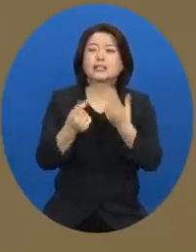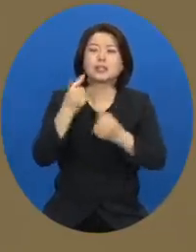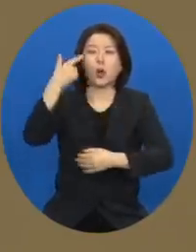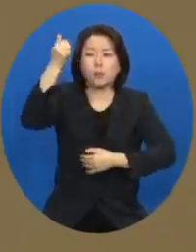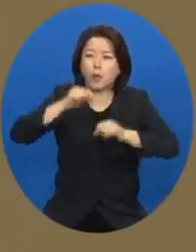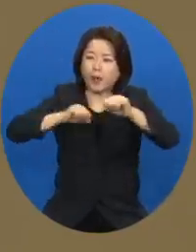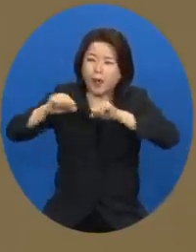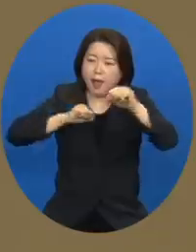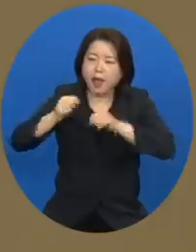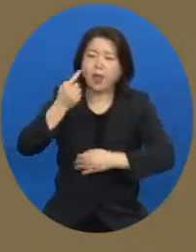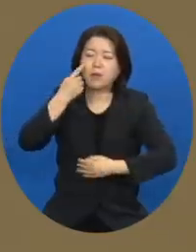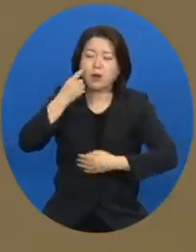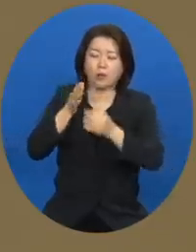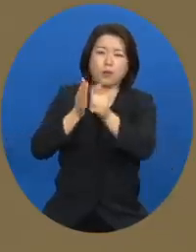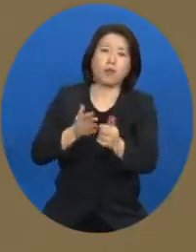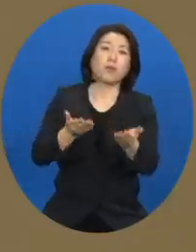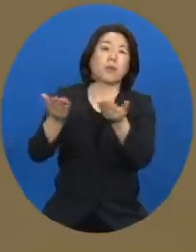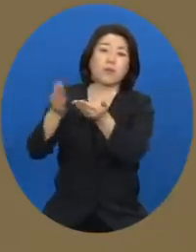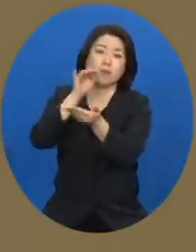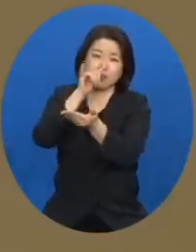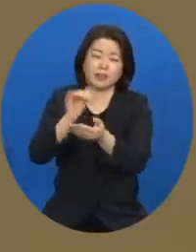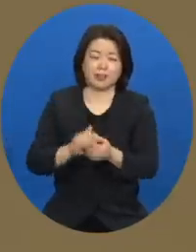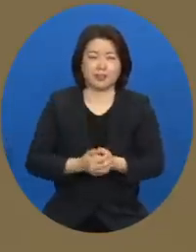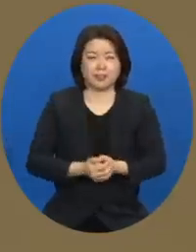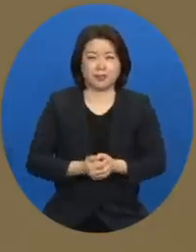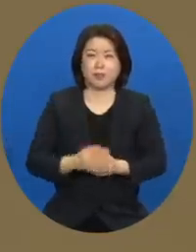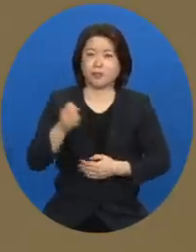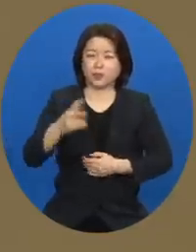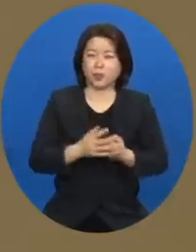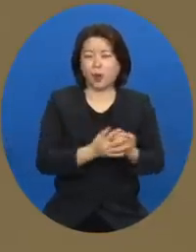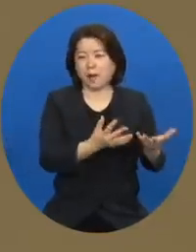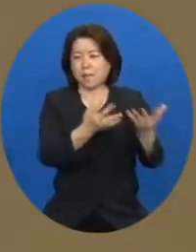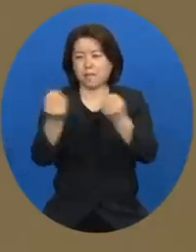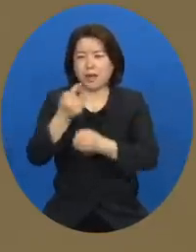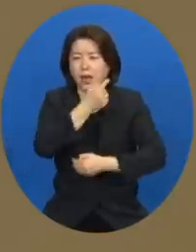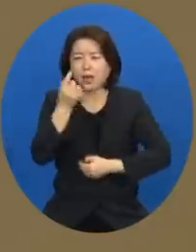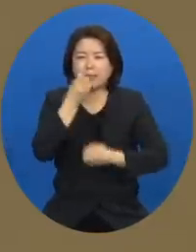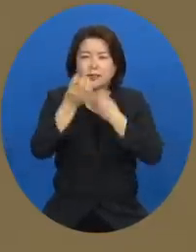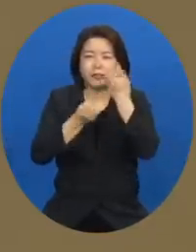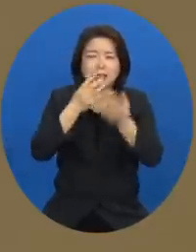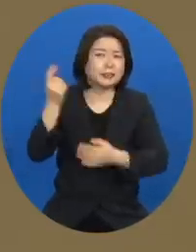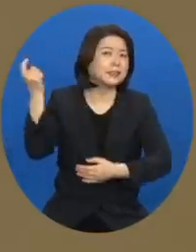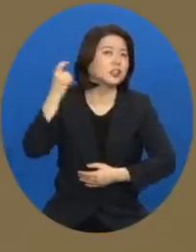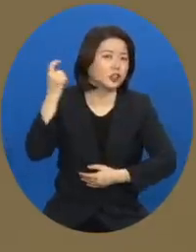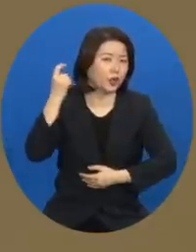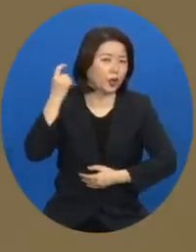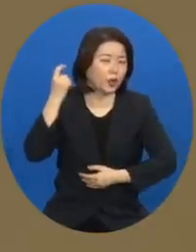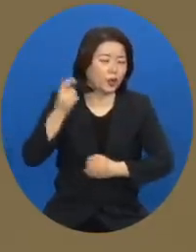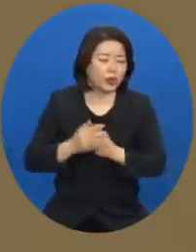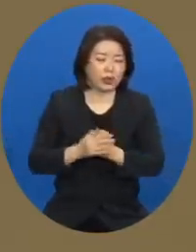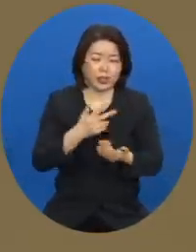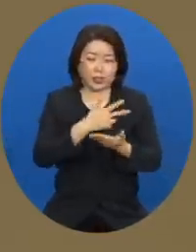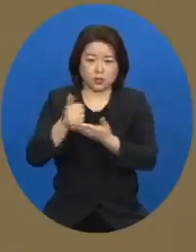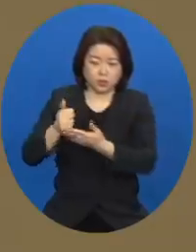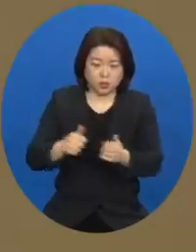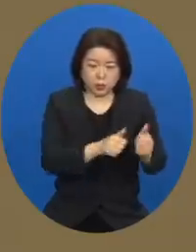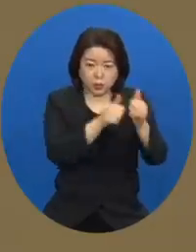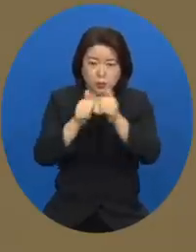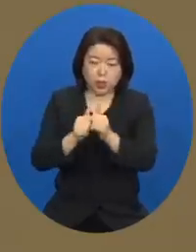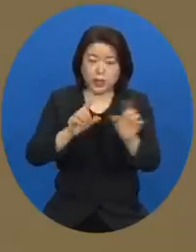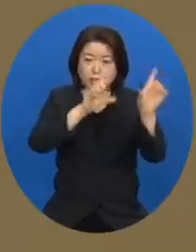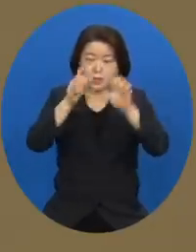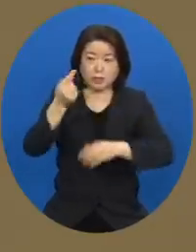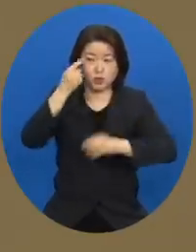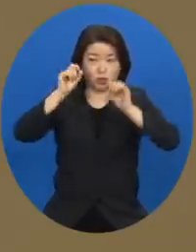해보시도록 권해드립니다. 그리고 정말 많은 간증을 듣습니다. 주님과 동행하는 삶의 눈이 뜨인